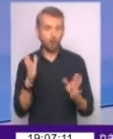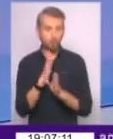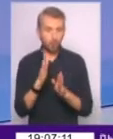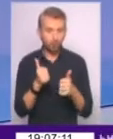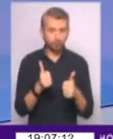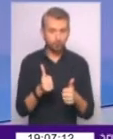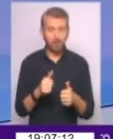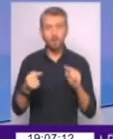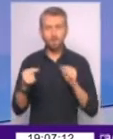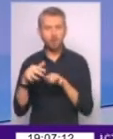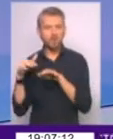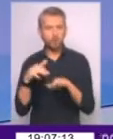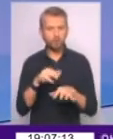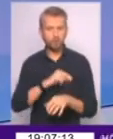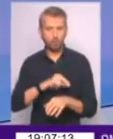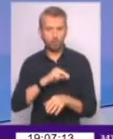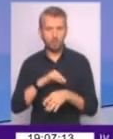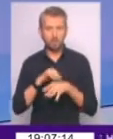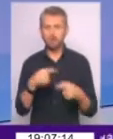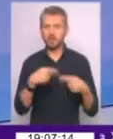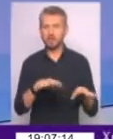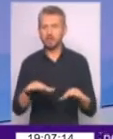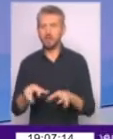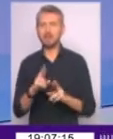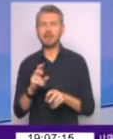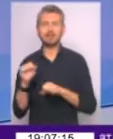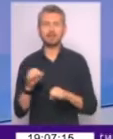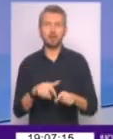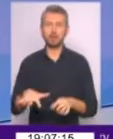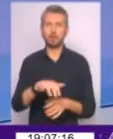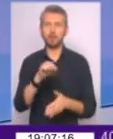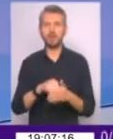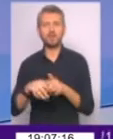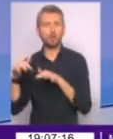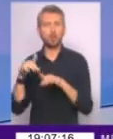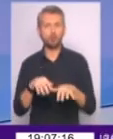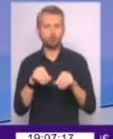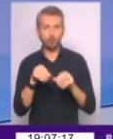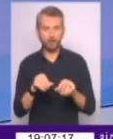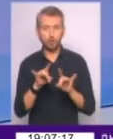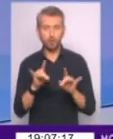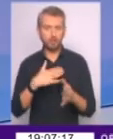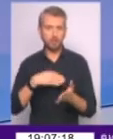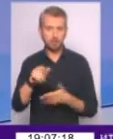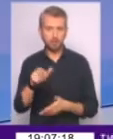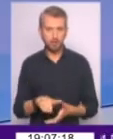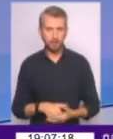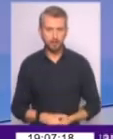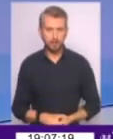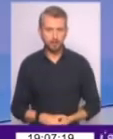протисувні роботи ведуть і на інших небезпечних об'єктах. Як захищають території від руху ґрунтів, розкаже Богдан Бур'яненко.